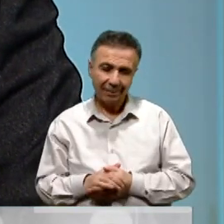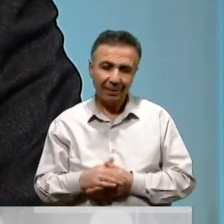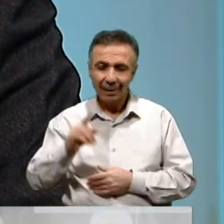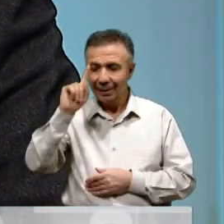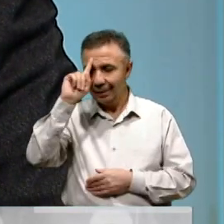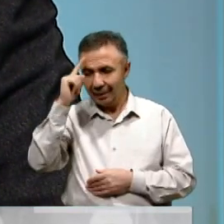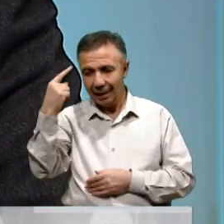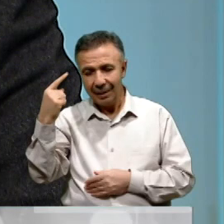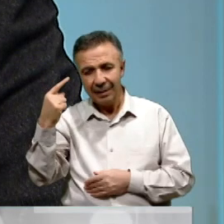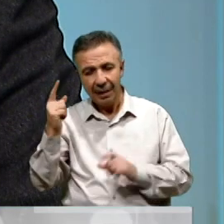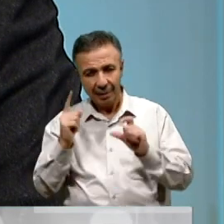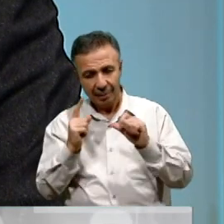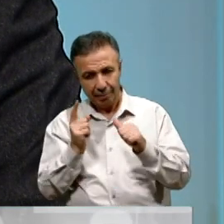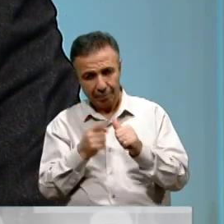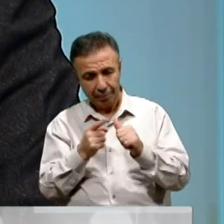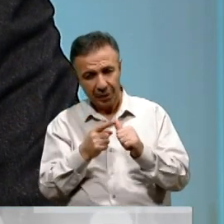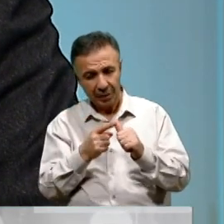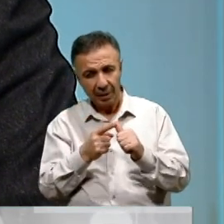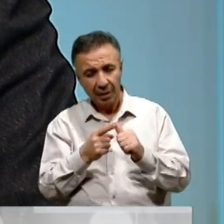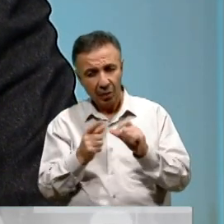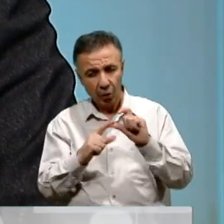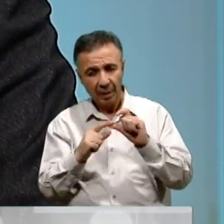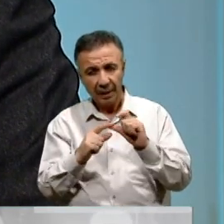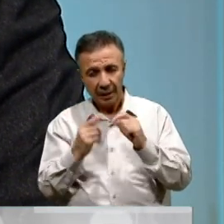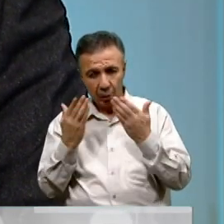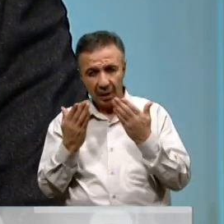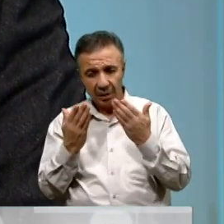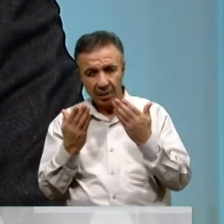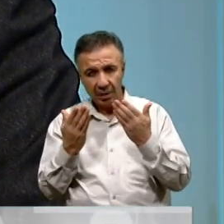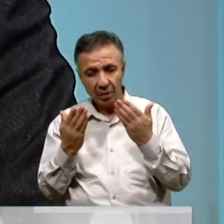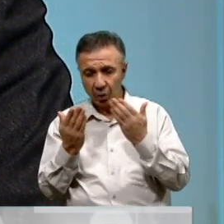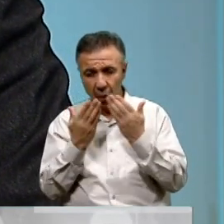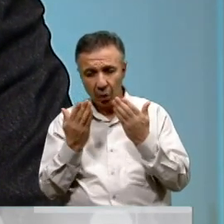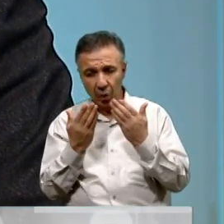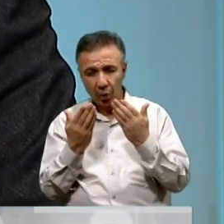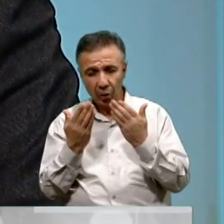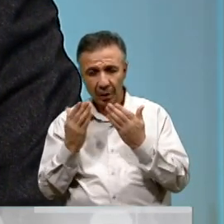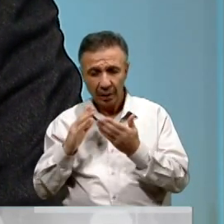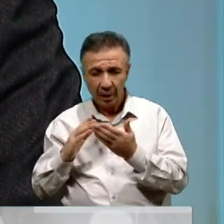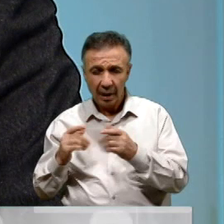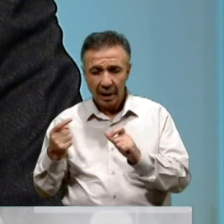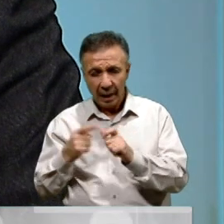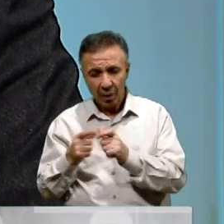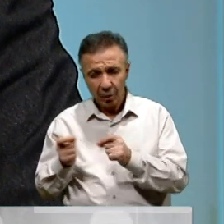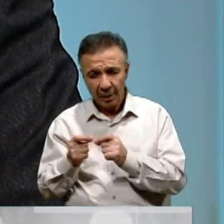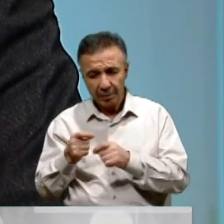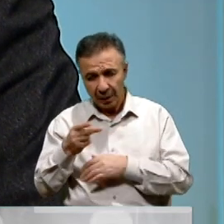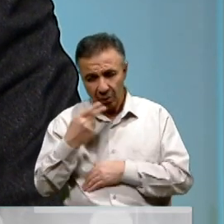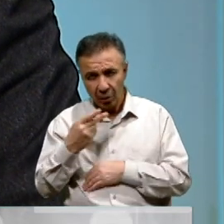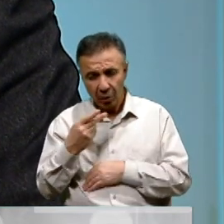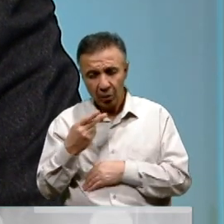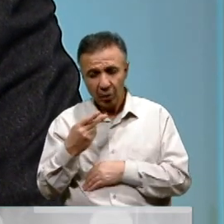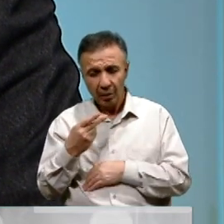Sadece başta Sübhaneke duasını okur, onun peşine Eûzü Besmele çeker, ondan sonra